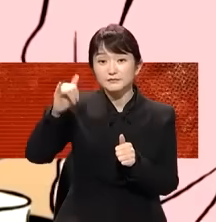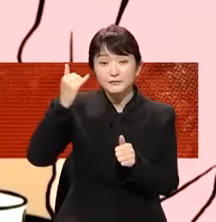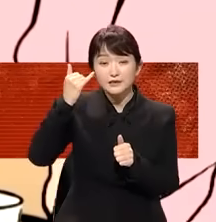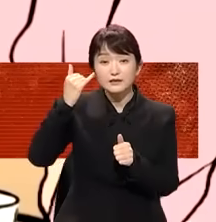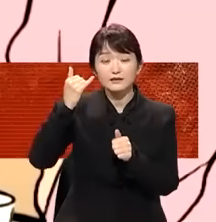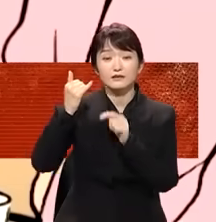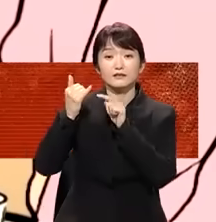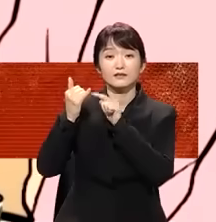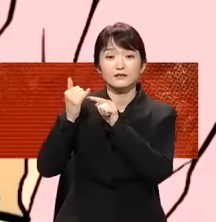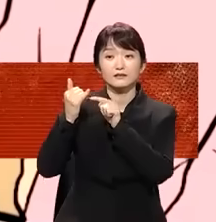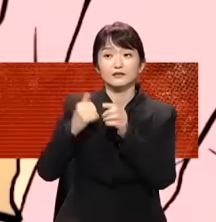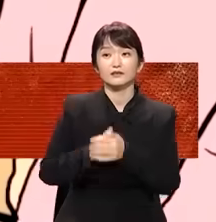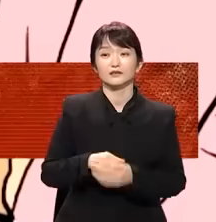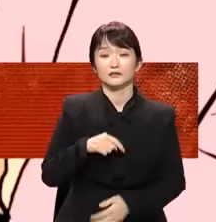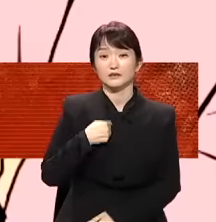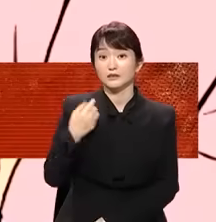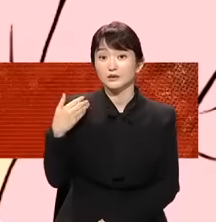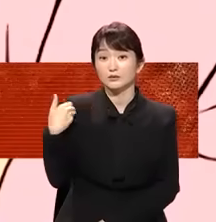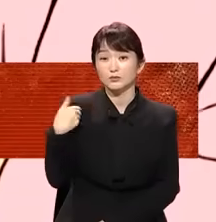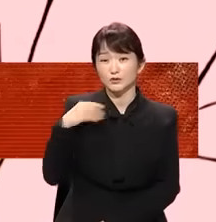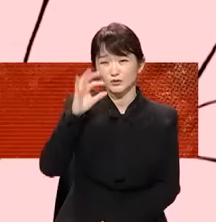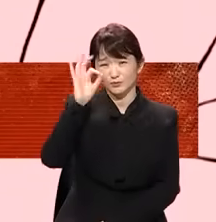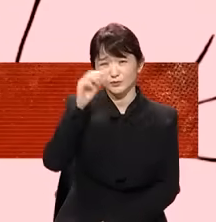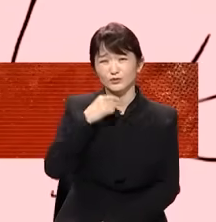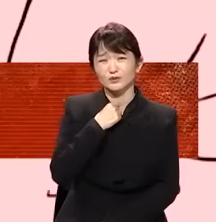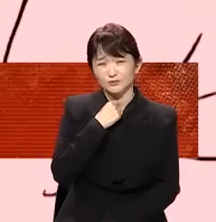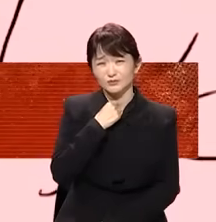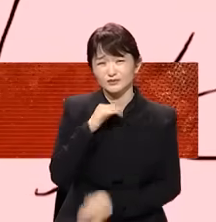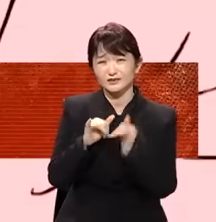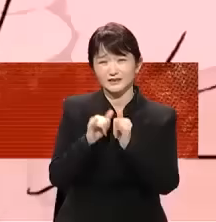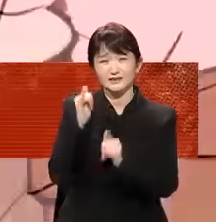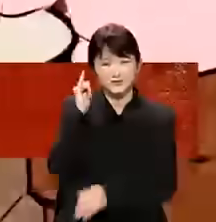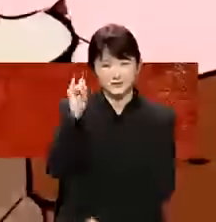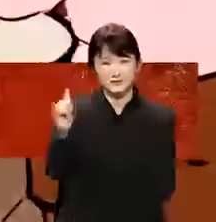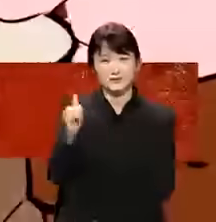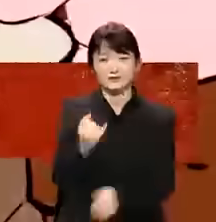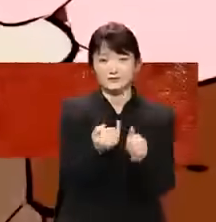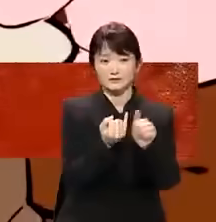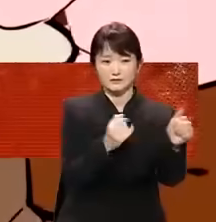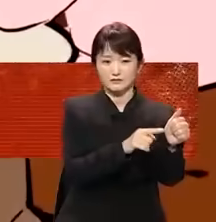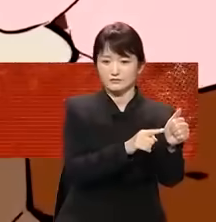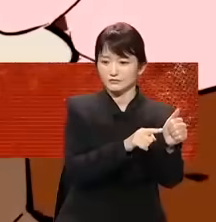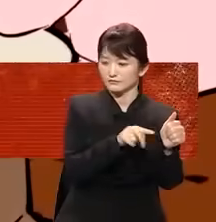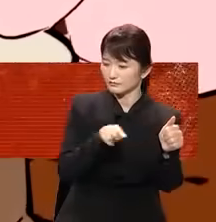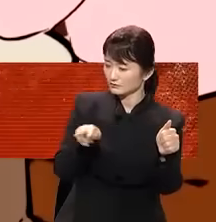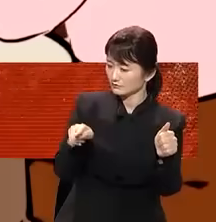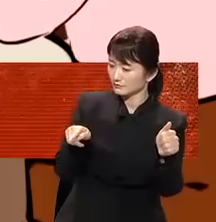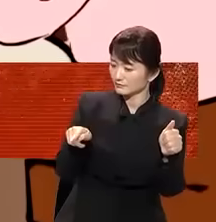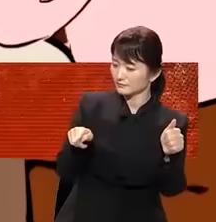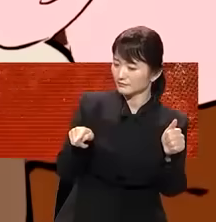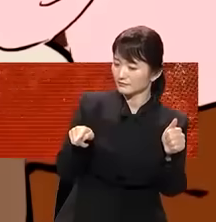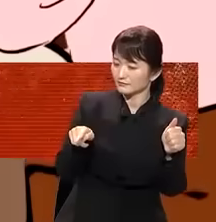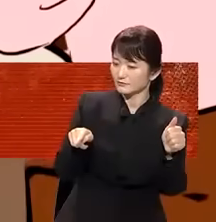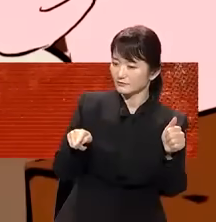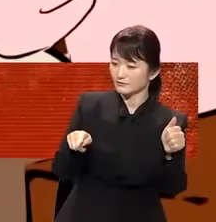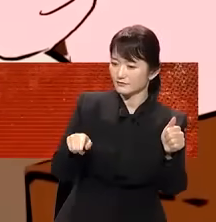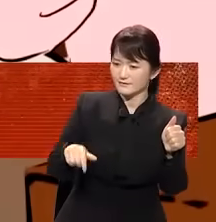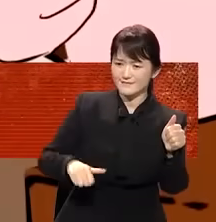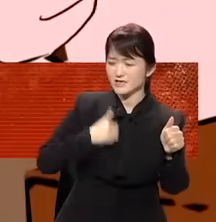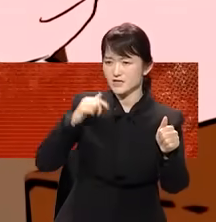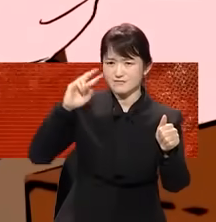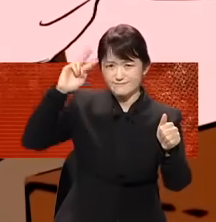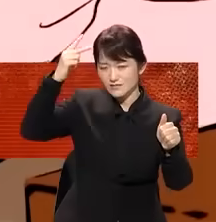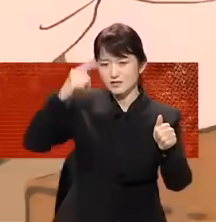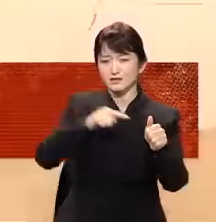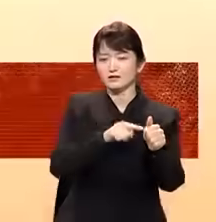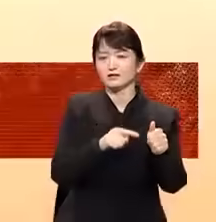보통 자기가 나도 모르게 제일 보고 싶은 사람 전화하는 경우 많잖아요 남편 입장에서 딱 보는 순간에 완전히이 너무 열리 받은